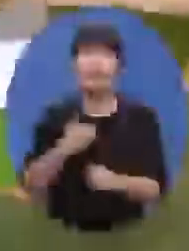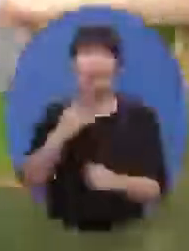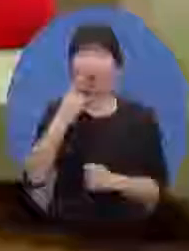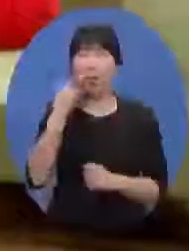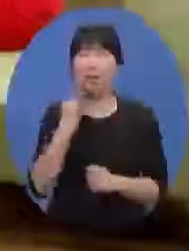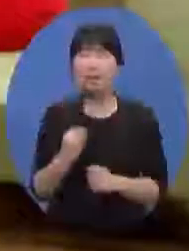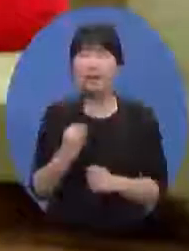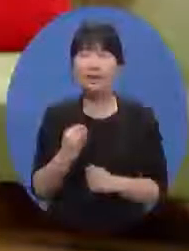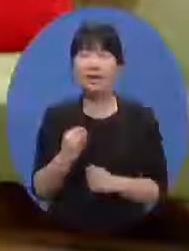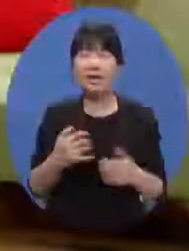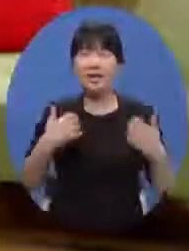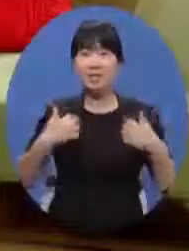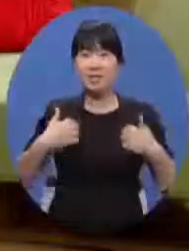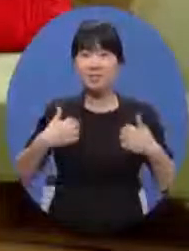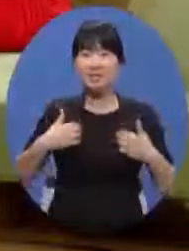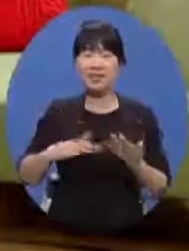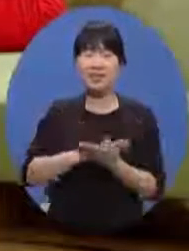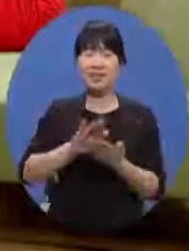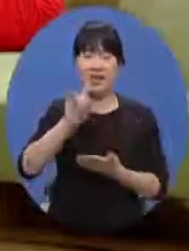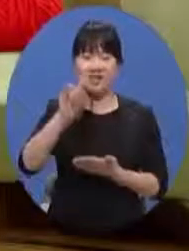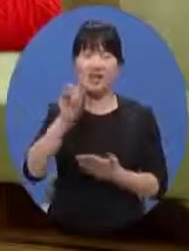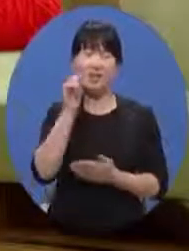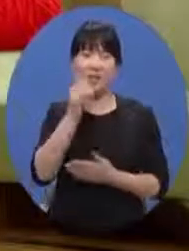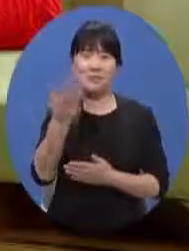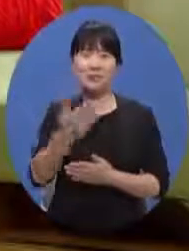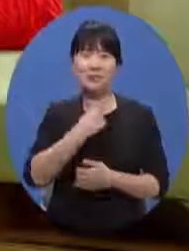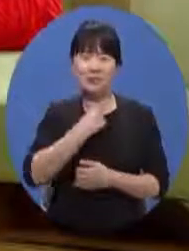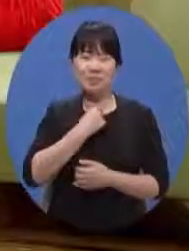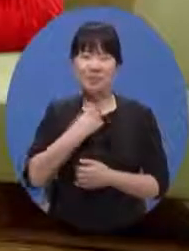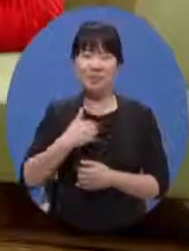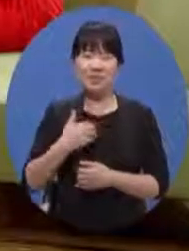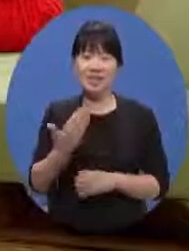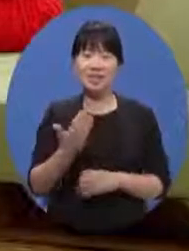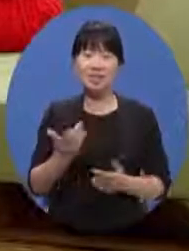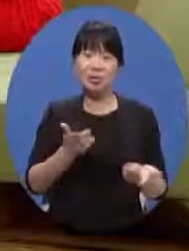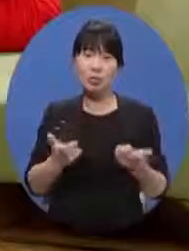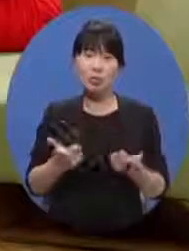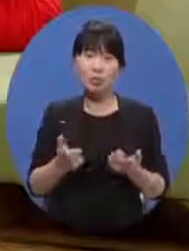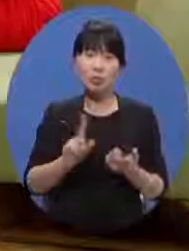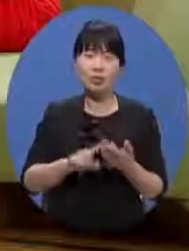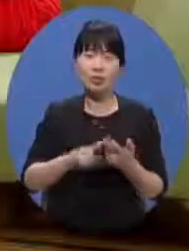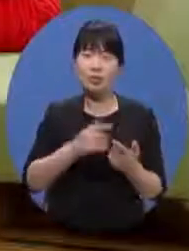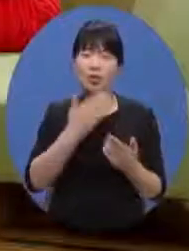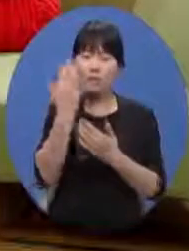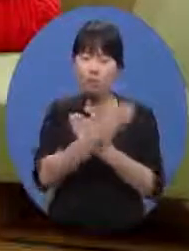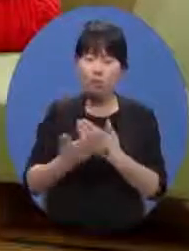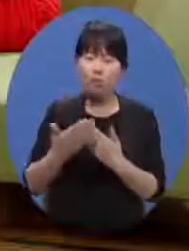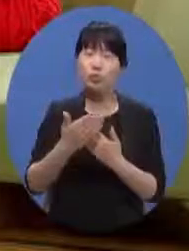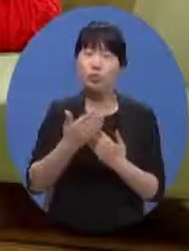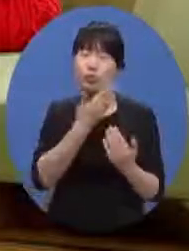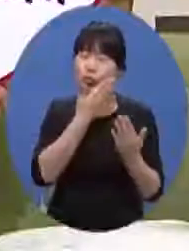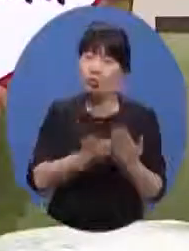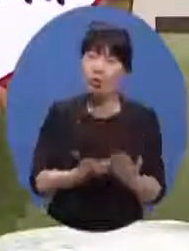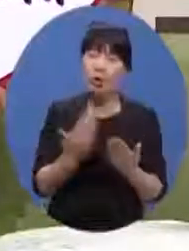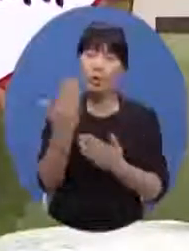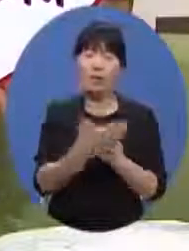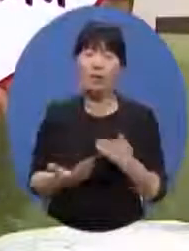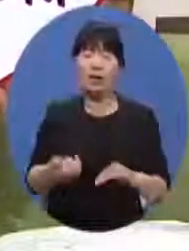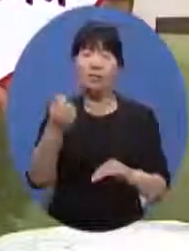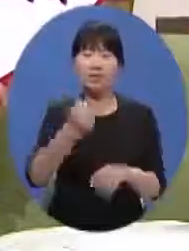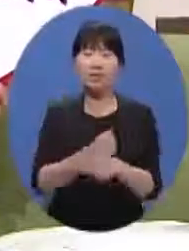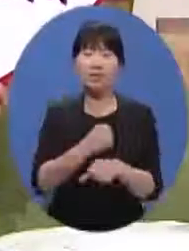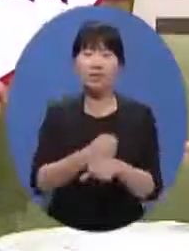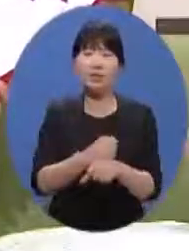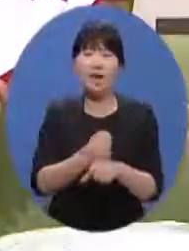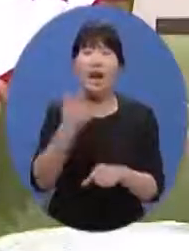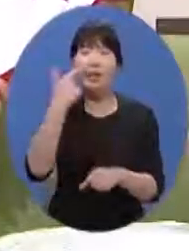어머님께 아주 재밌는 놀이를 하나 소개를 해드리려고 하는데요. 네. 제가 아까 조절이나 이런 거에 중요한 건 몸이라고 했잖아요. 근데 이 몸으로 하는 것에